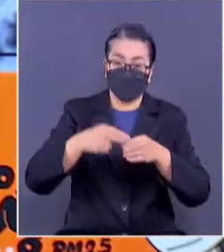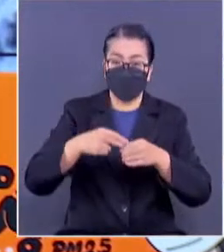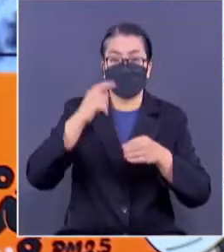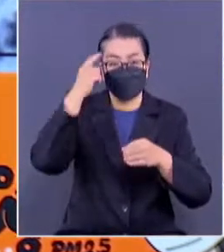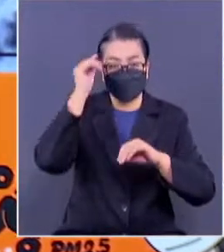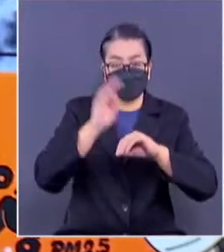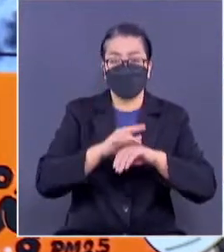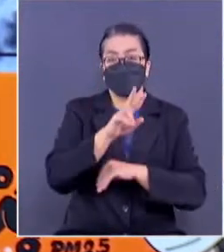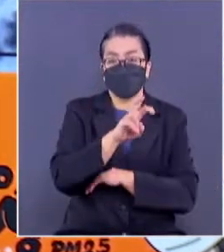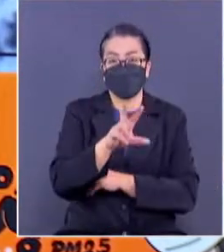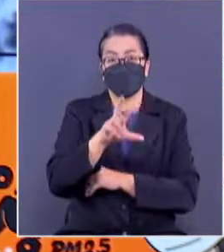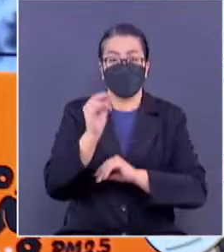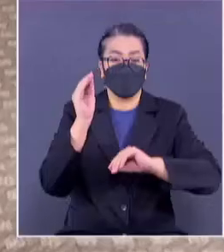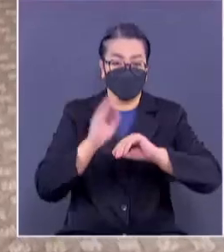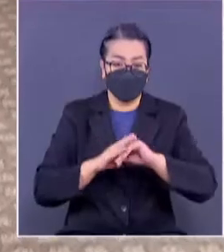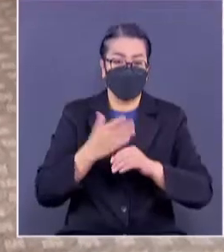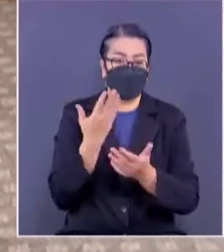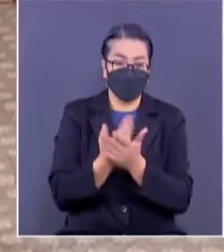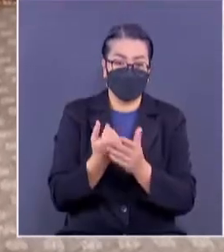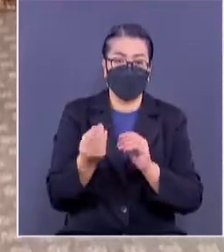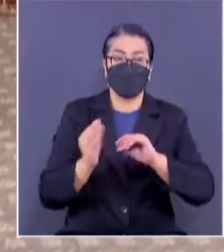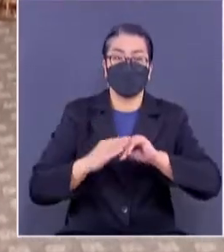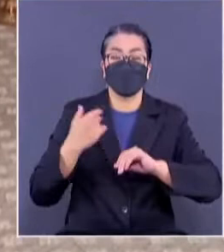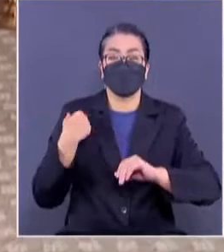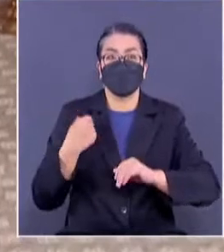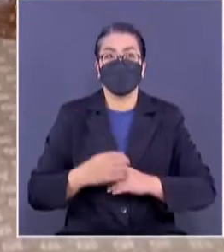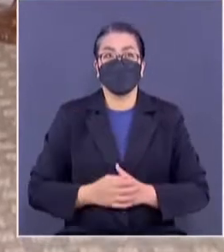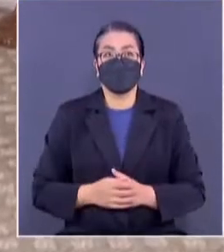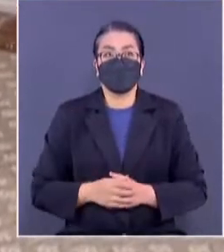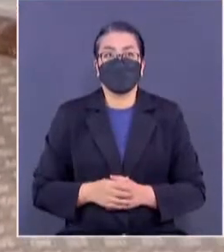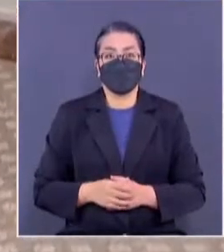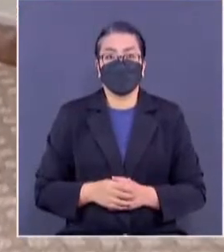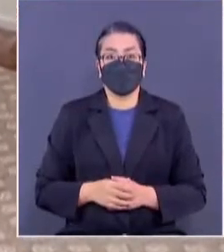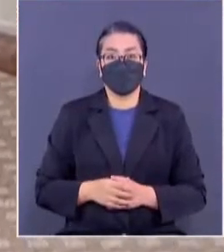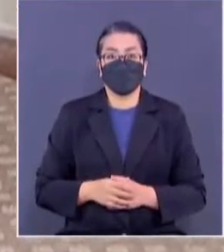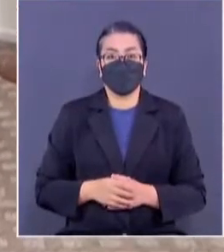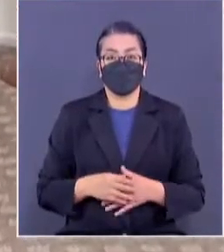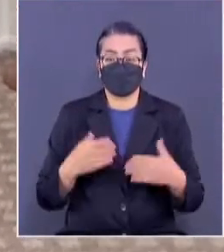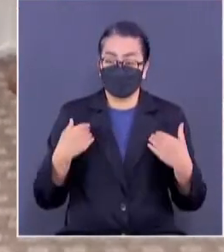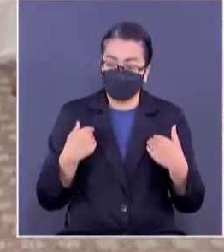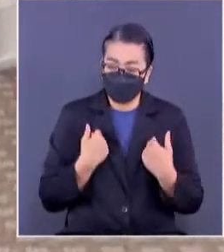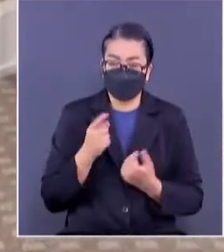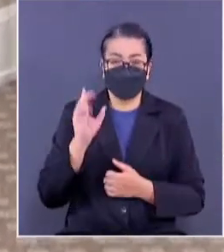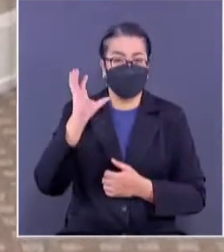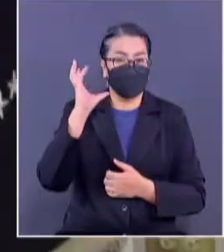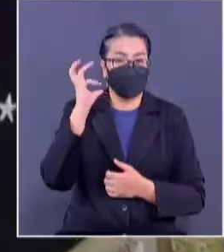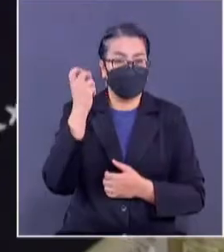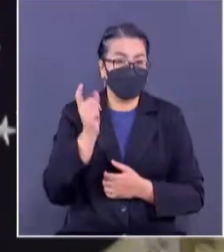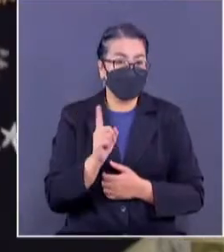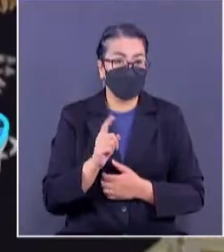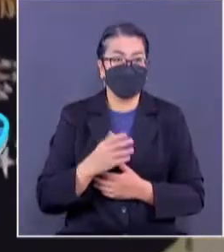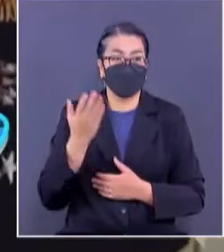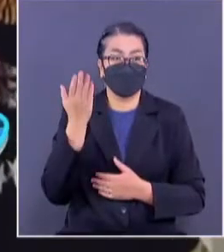สามร้อยตอนล่าสารัชครับต้องหนักใจแล้วก็เหนื่อยแบ่งตามกันนะครับทั่วโลกเลยนะครับ